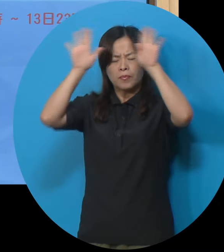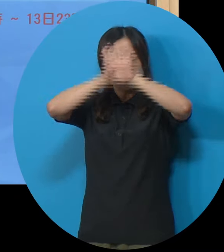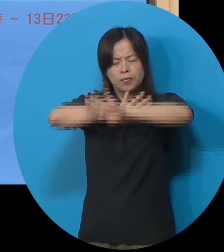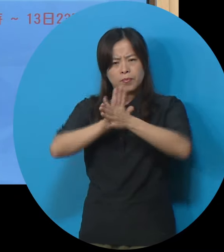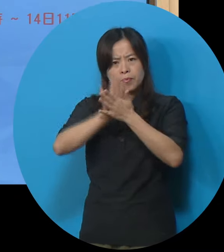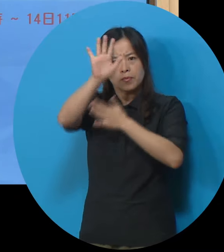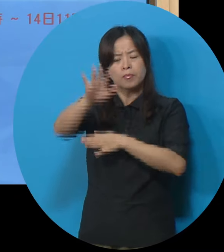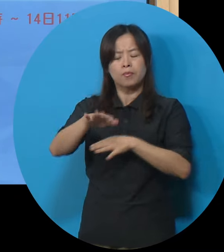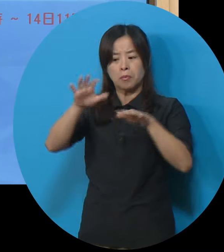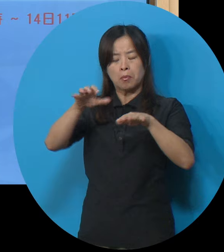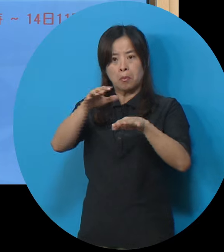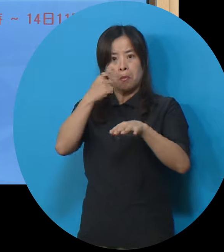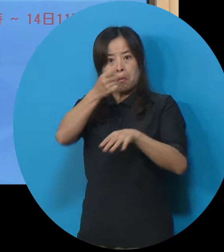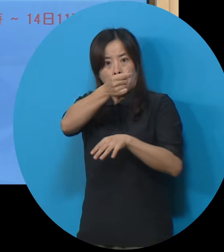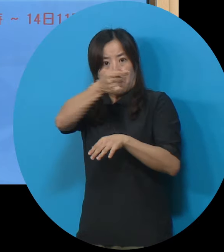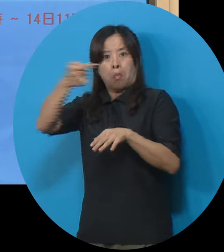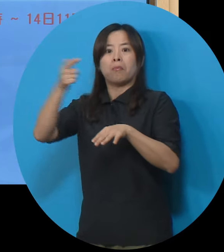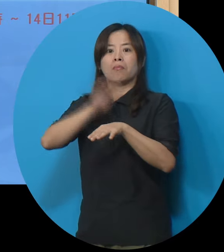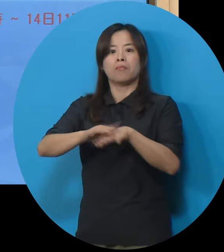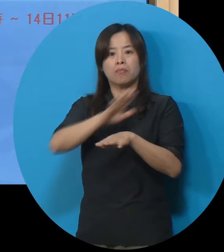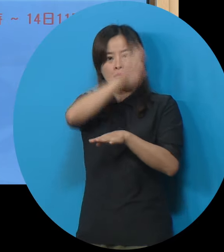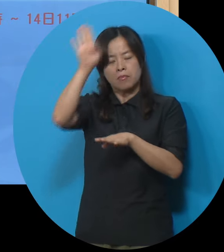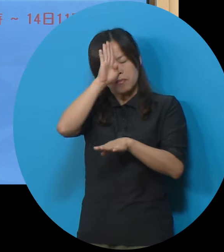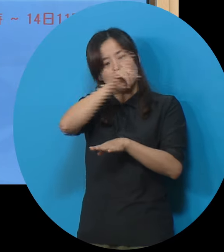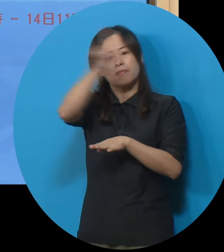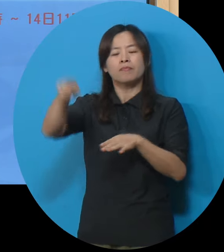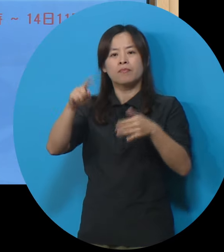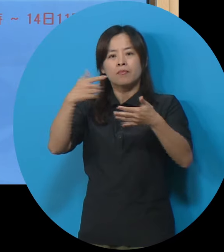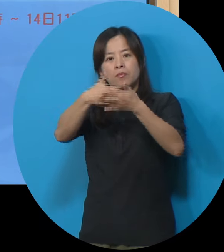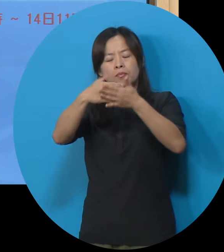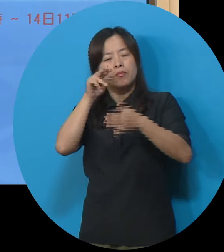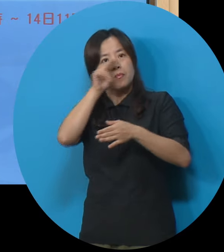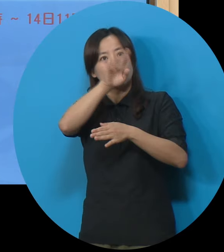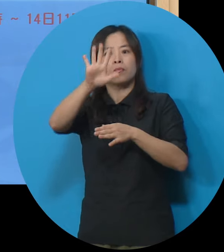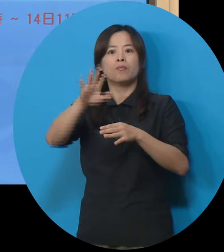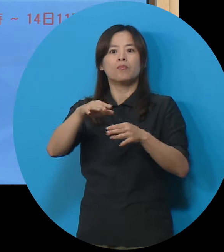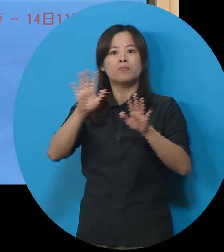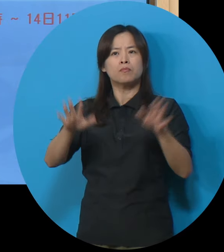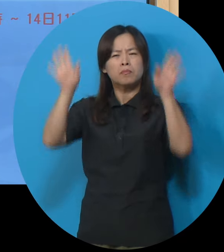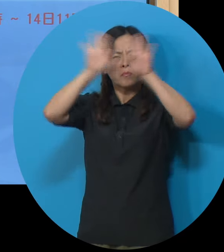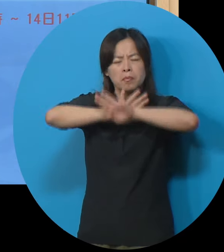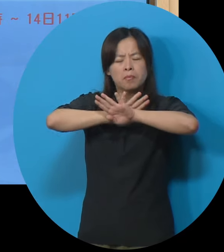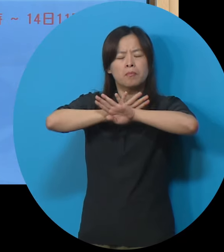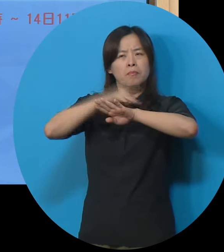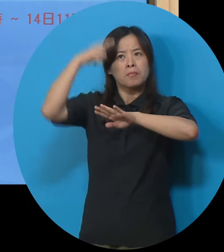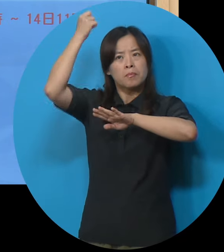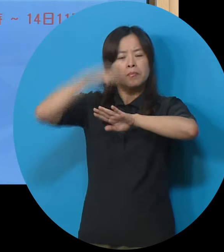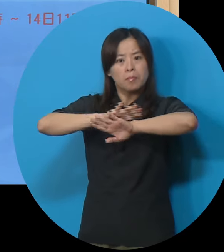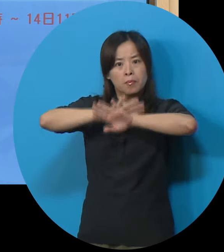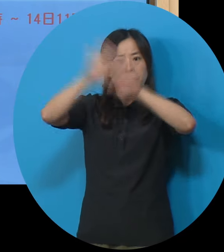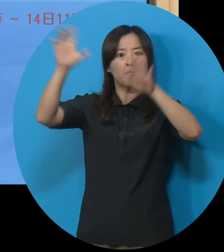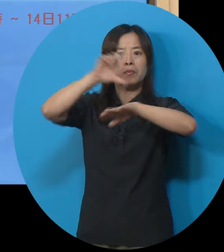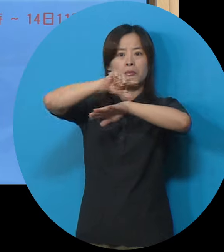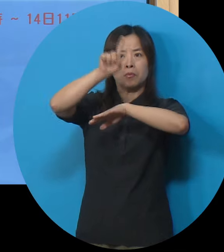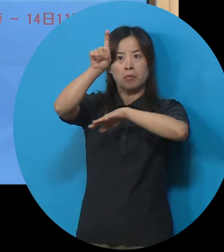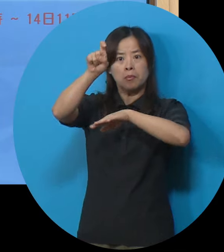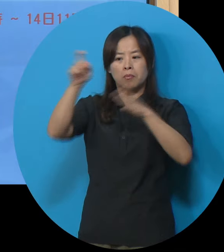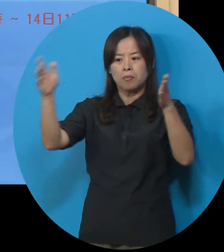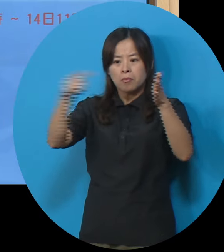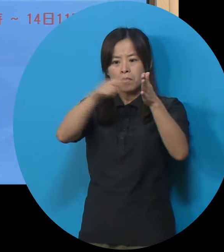之后降雨的状况就会逐渐增加大家从雨量度也可以很明显的看到今天深夜到明天早上11点这段过程